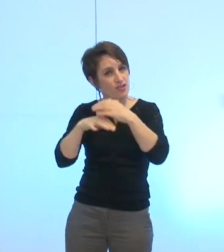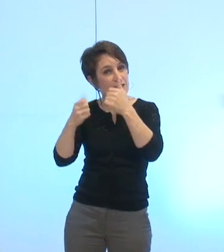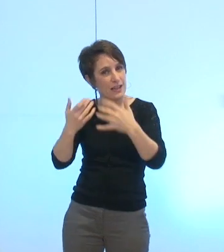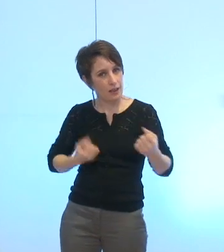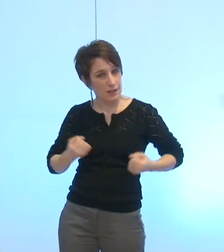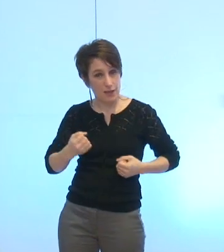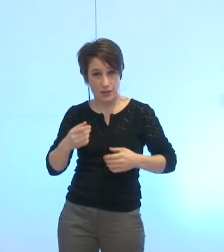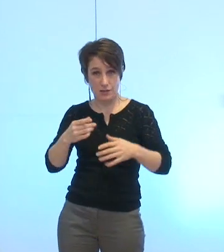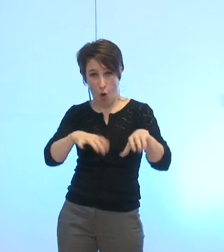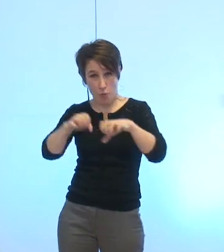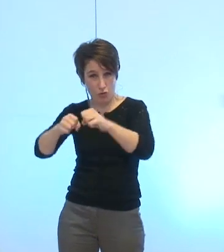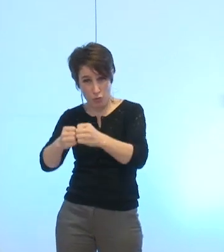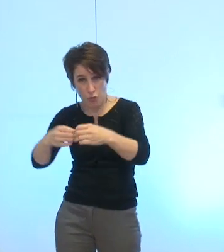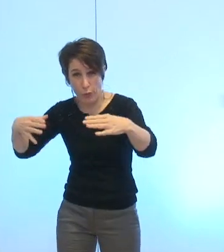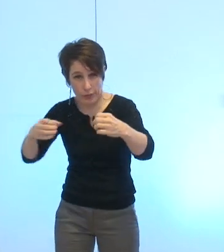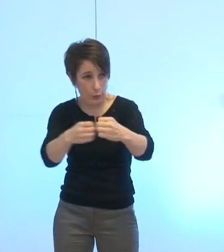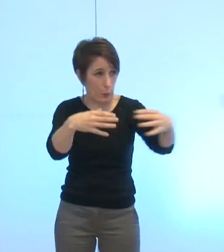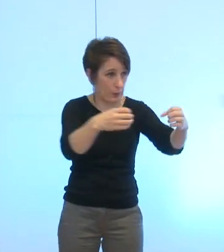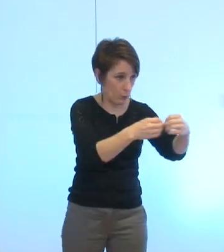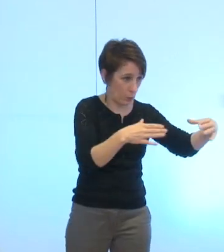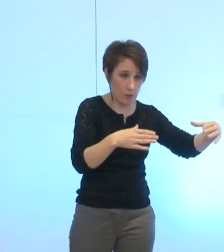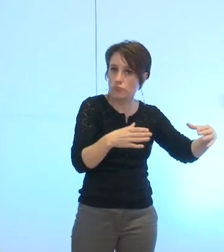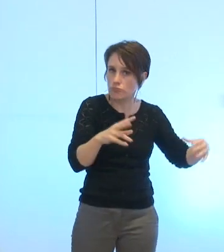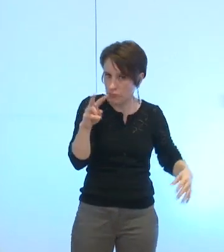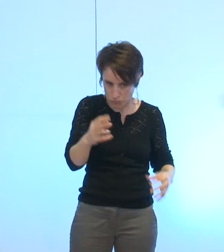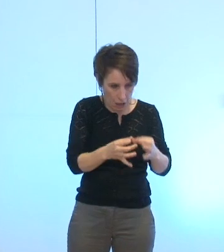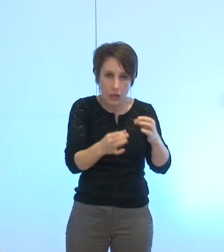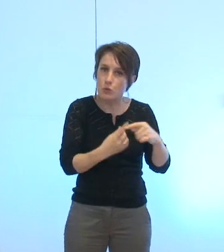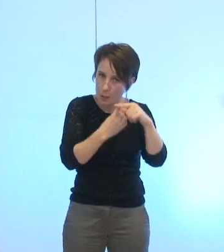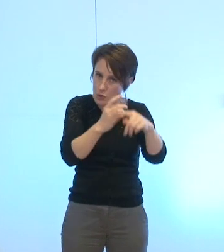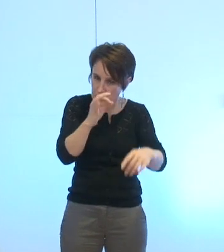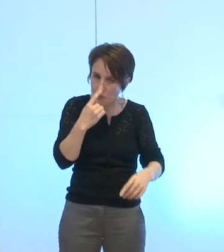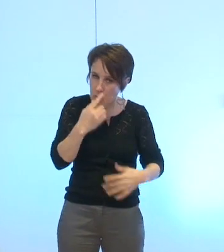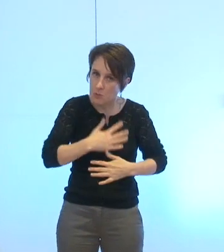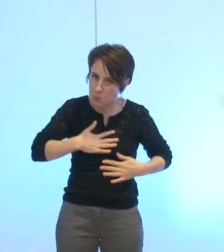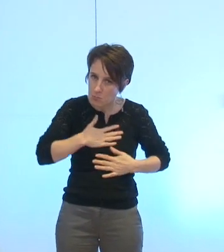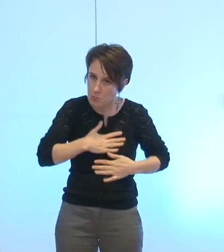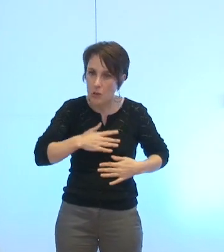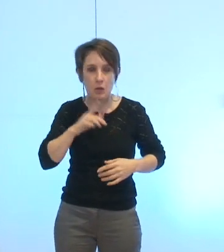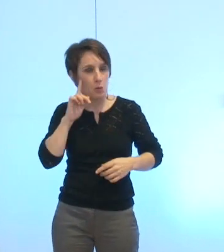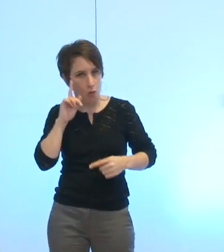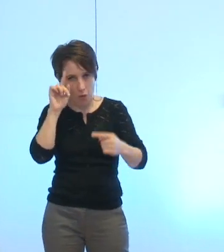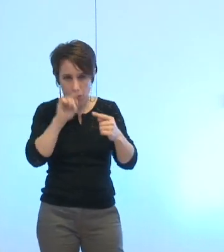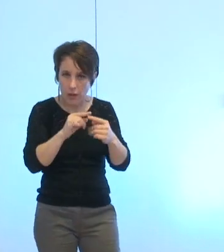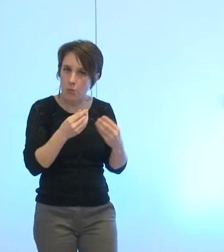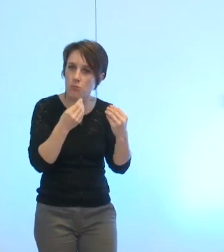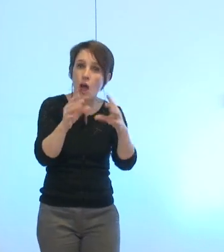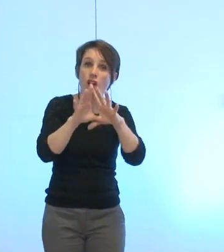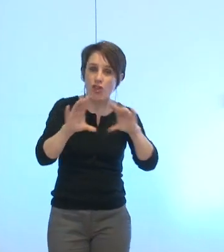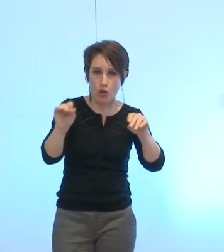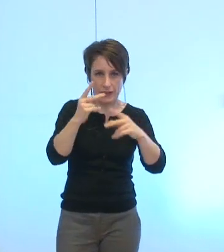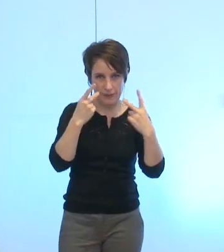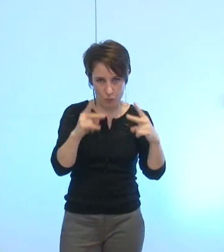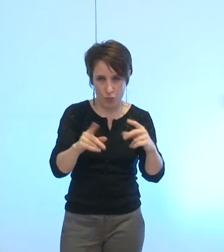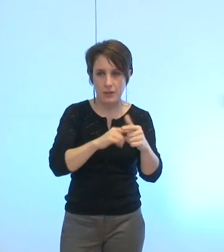services sur lequel on peut effectivement se féliciter en matière de tranquillité publique en matière de